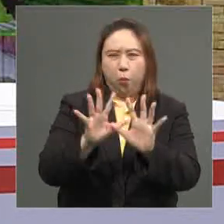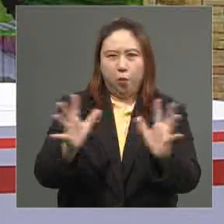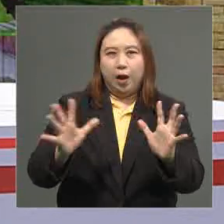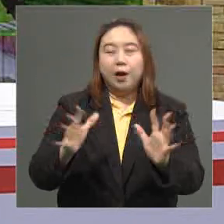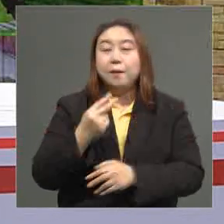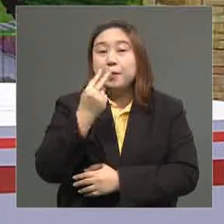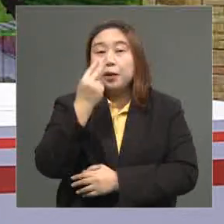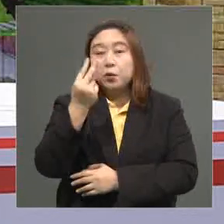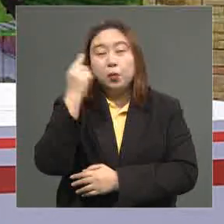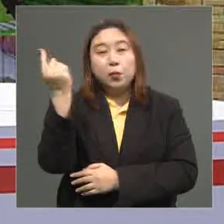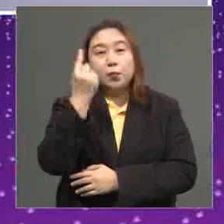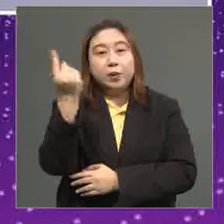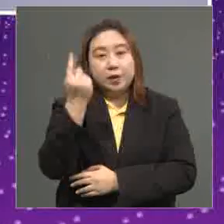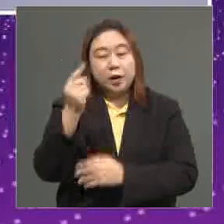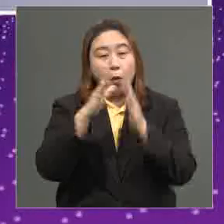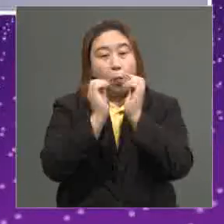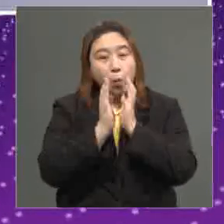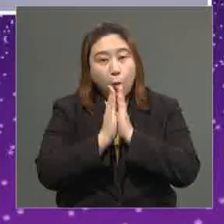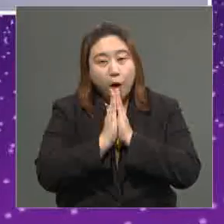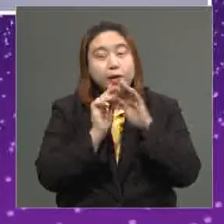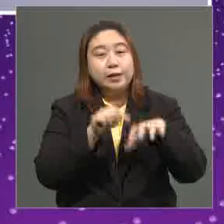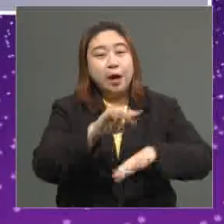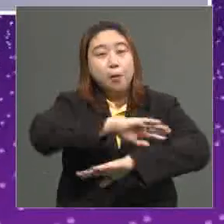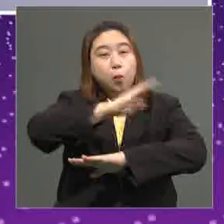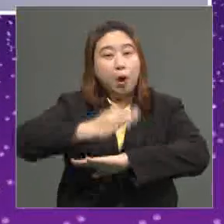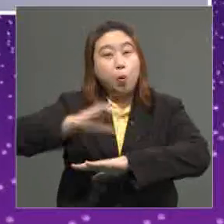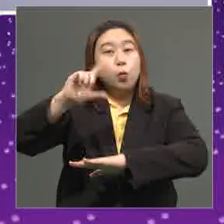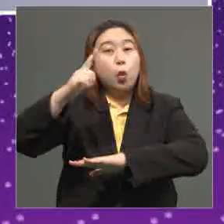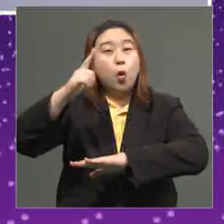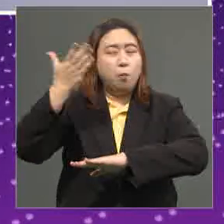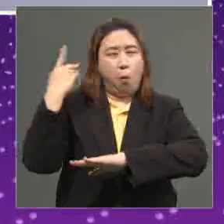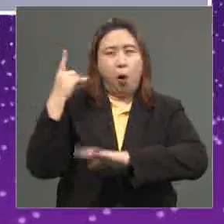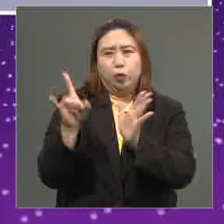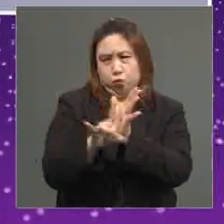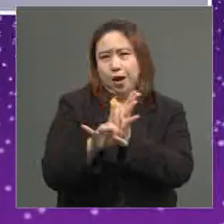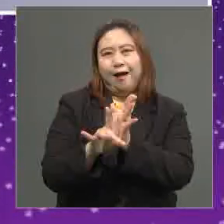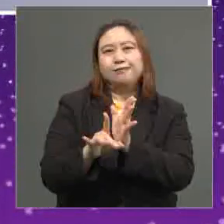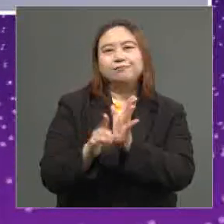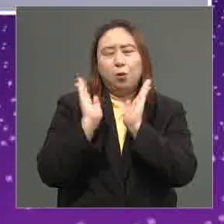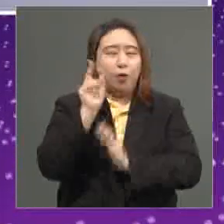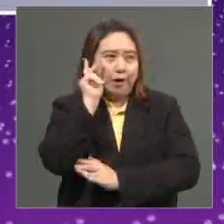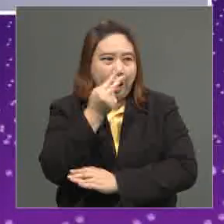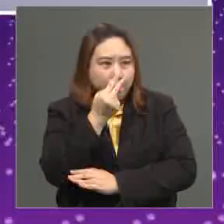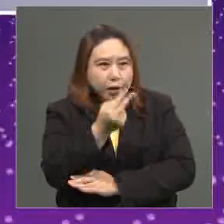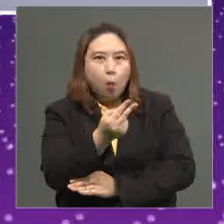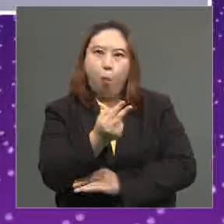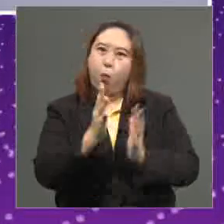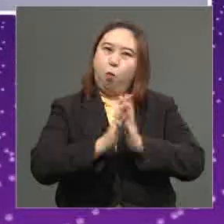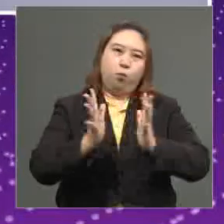ปเยี่ยมชมเที่ยวงานวัดภูเขาทองคืนสุดท้ายผู้สื่อข่าวบอกว่าคึกคักเป็นอย่างมากขณะที่เพื่อคืนที่ผ่านม